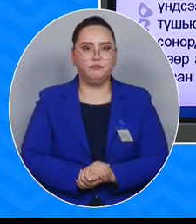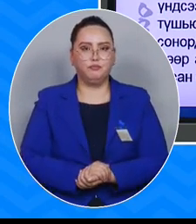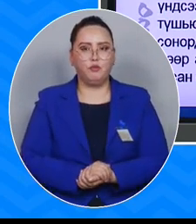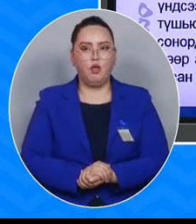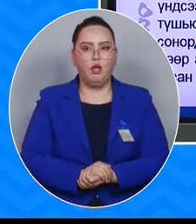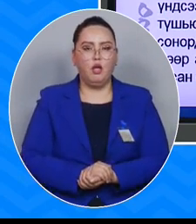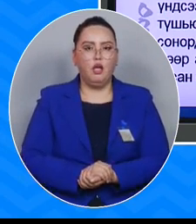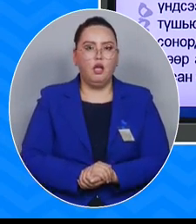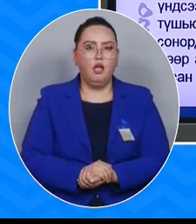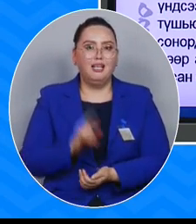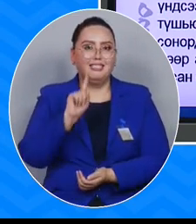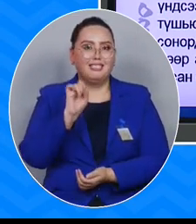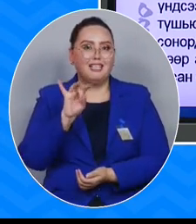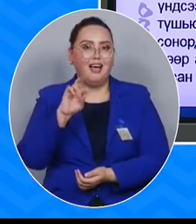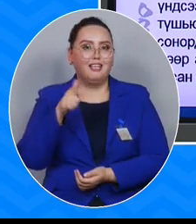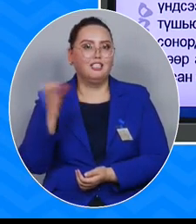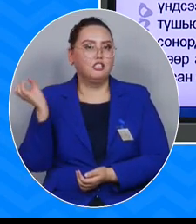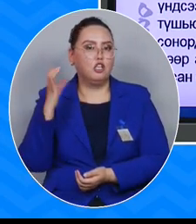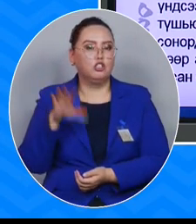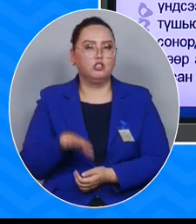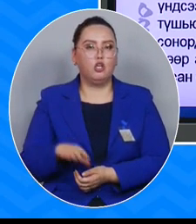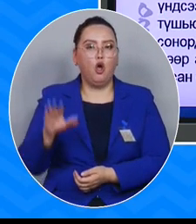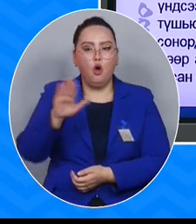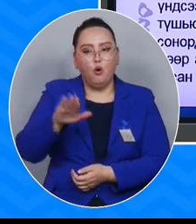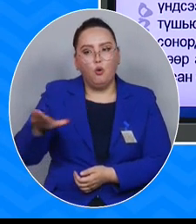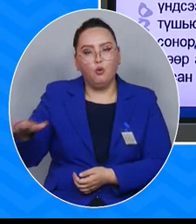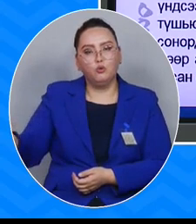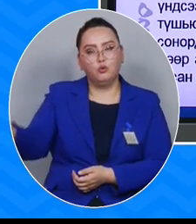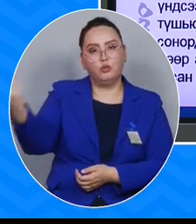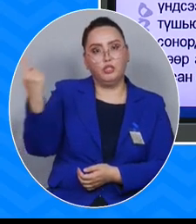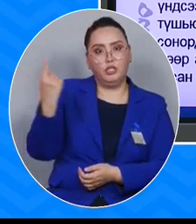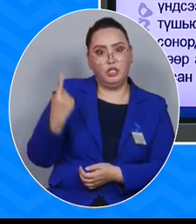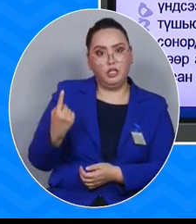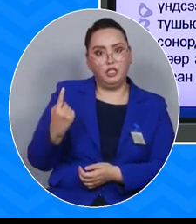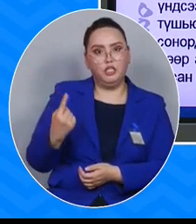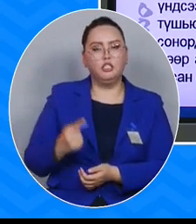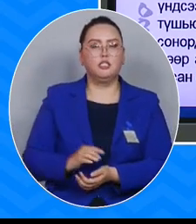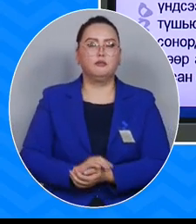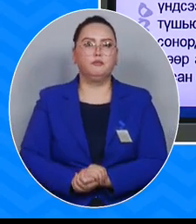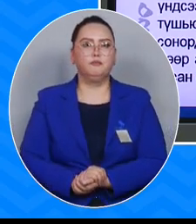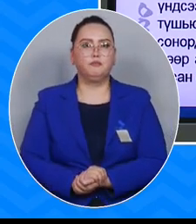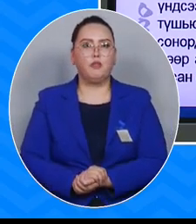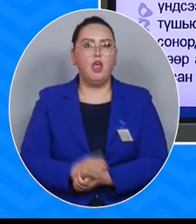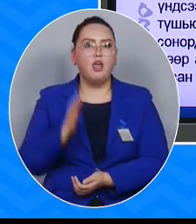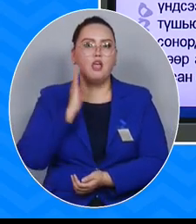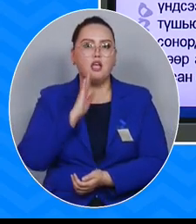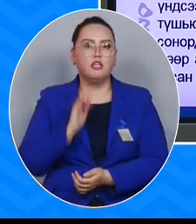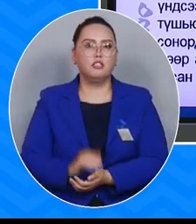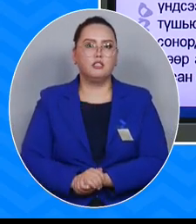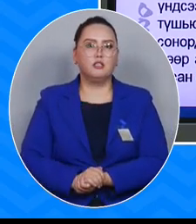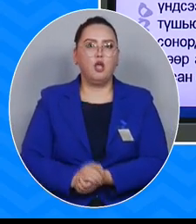бэр жанжан хүлэг баатрууд тунголыг тэнгээр дододайнывчээж мэлчээд шингээх мөчээд эхэд баралхэх